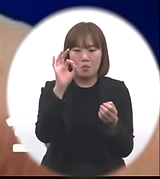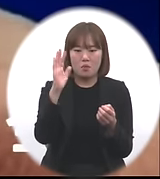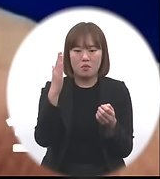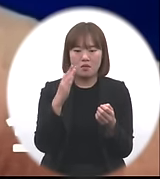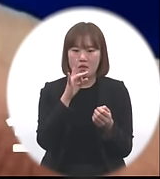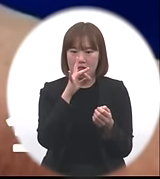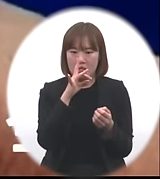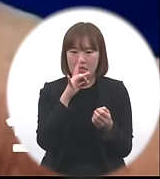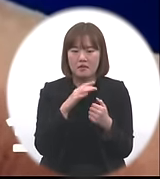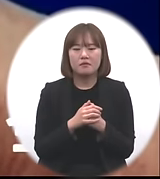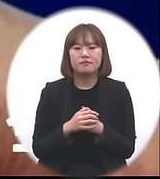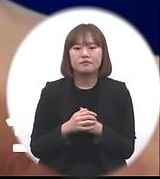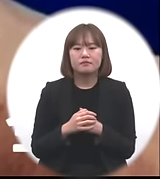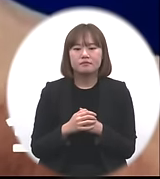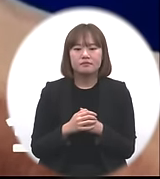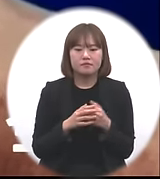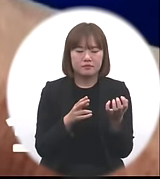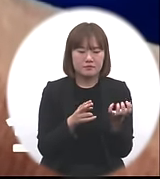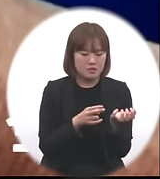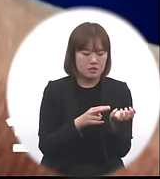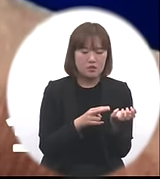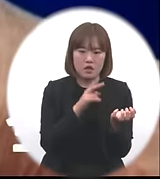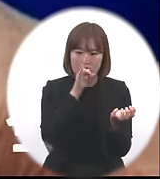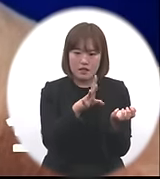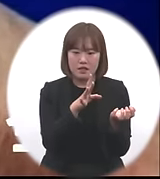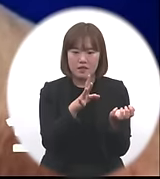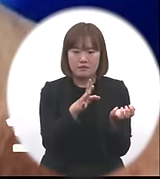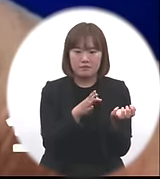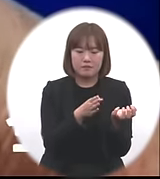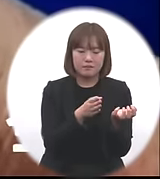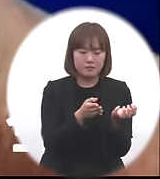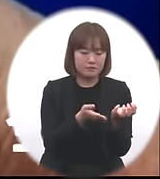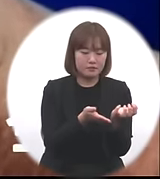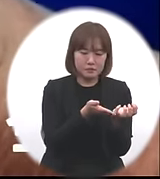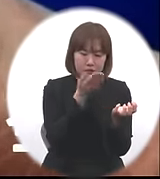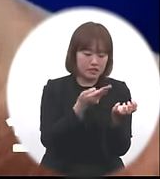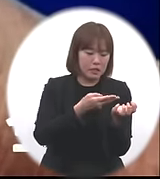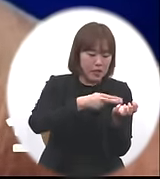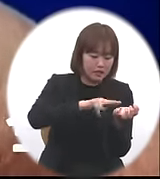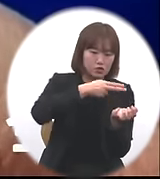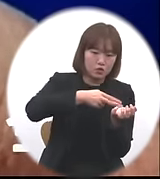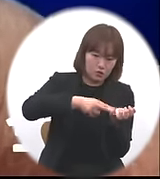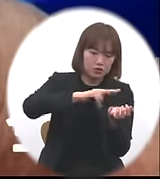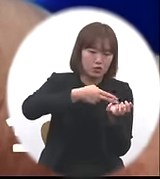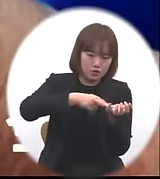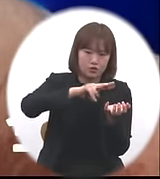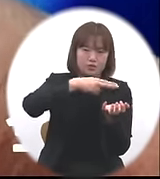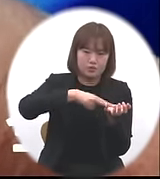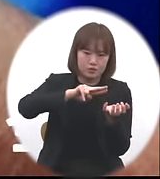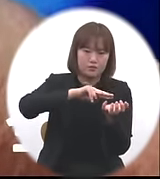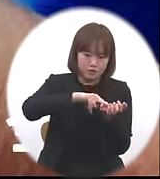되는 거죠. 안쪽을 닦을 때도 똑같습니다. 올라타 있으면 안 됩니다. 어떻게 해요? 잇몸 쪽으로 칫솔을 깊이